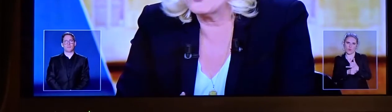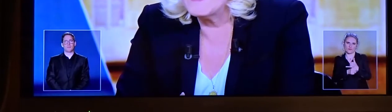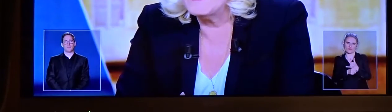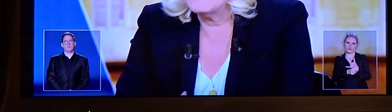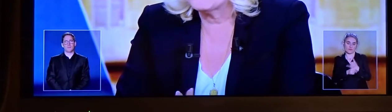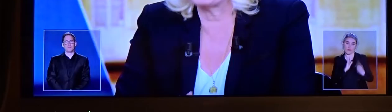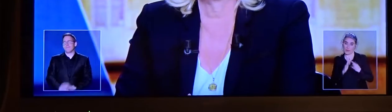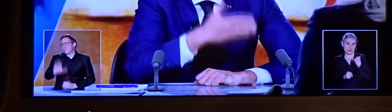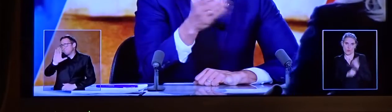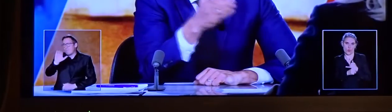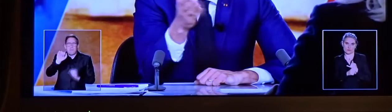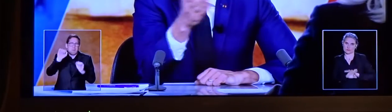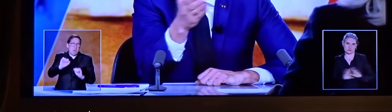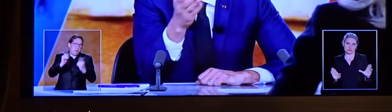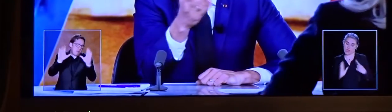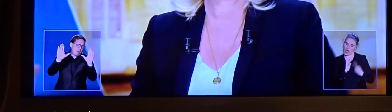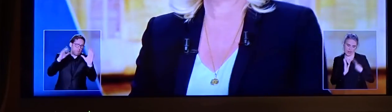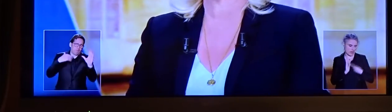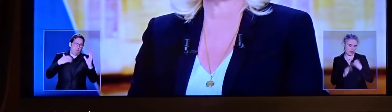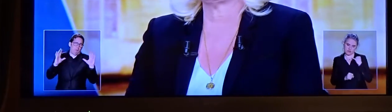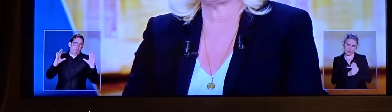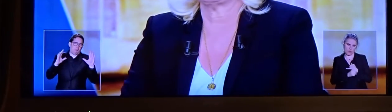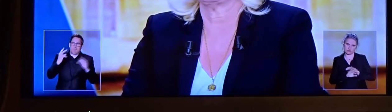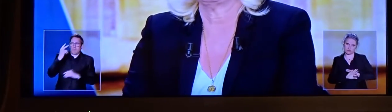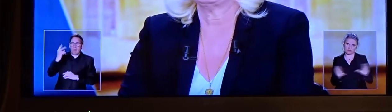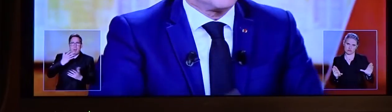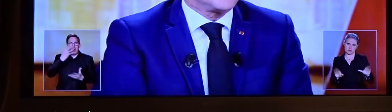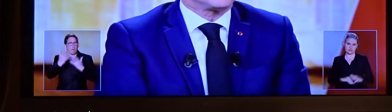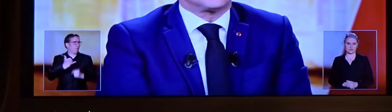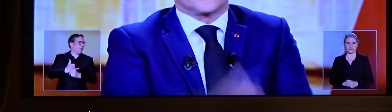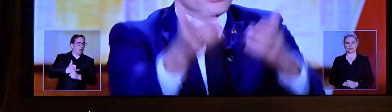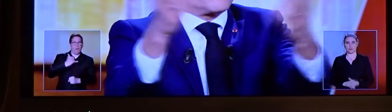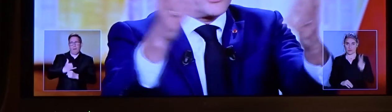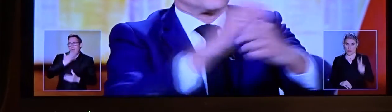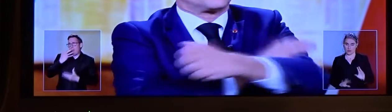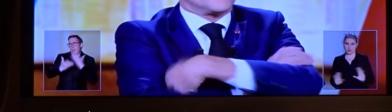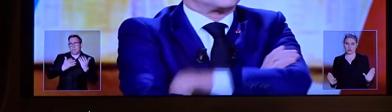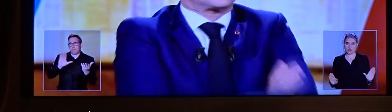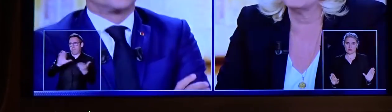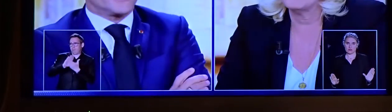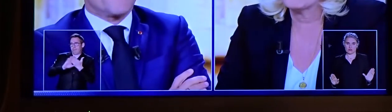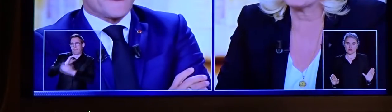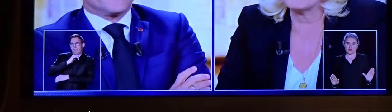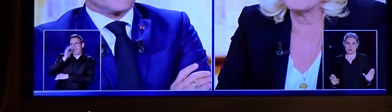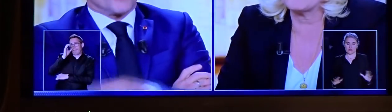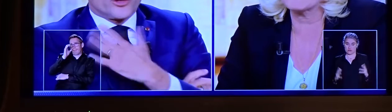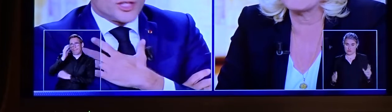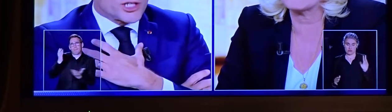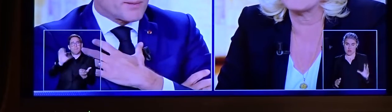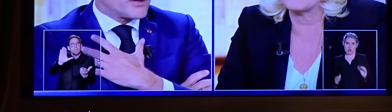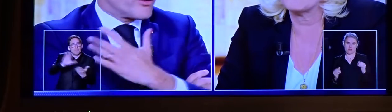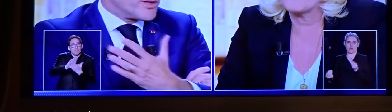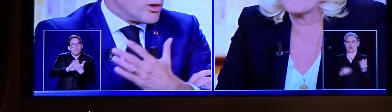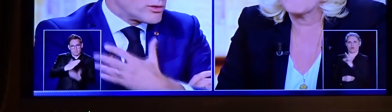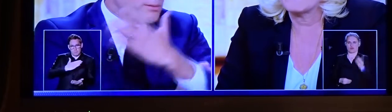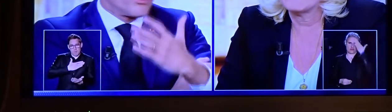Je vous le redis. Mais vous pourrez essayer, je vous regarde de faire. Vous essayez, c'est faux. Et mais objectivement, on est tous à vous écouter. Je crois que les moi aussi, j'ai